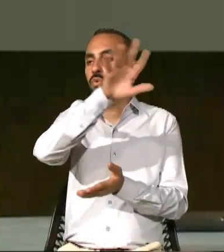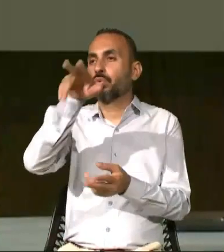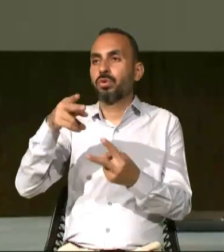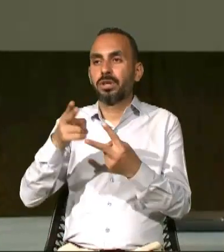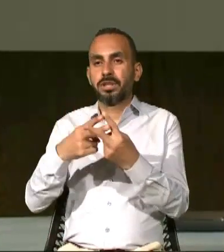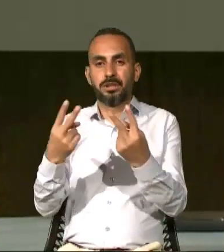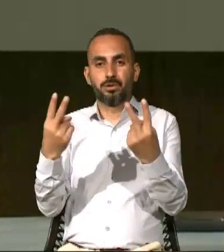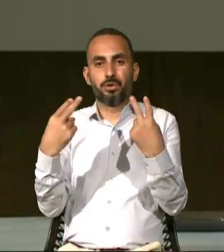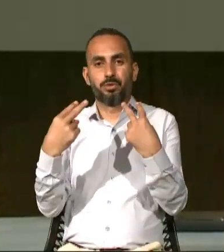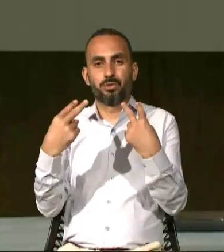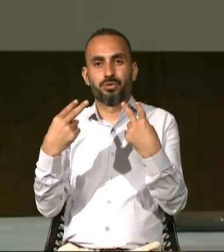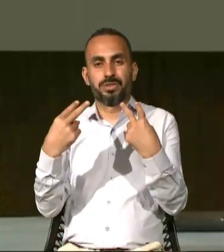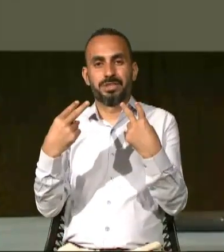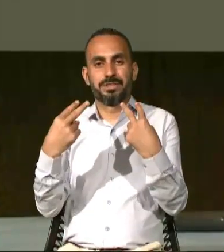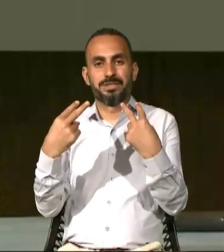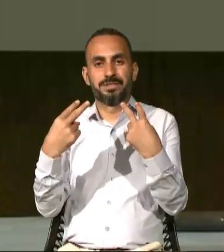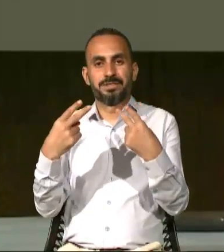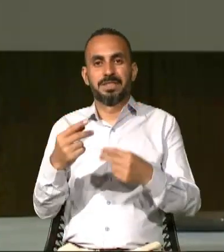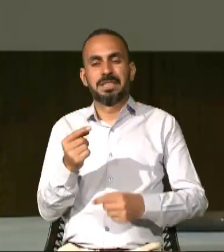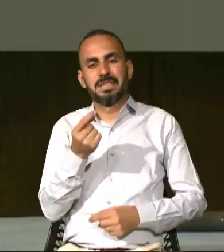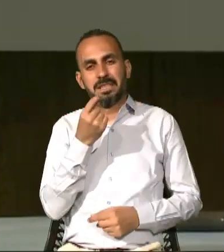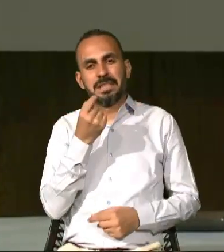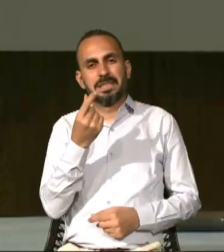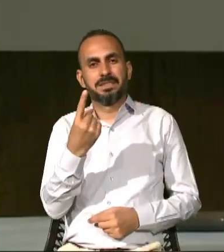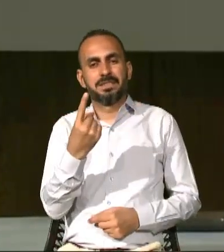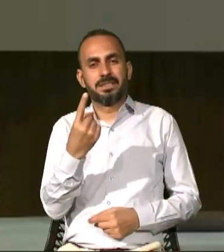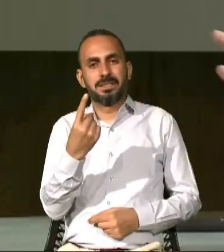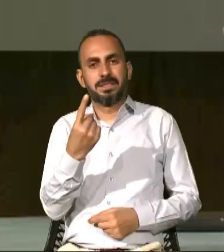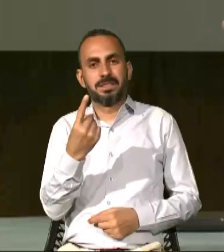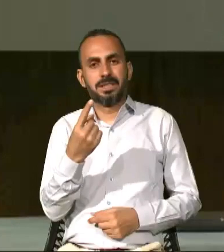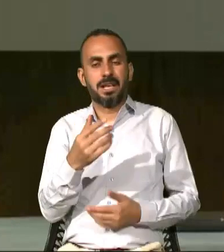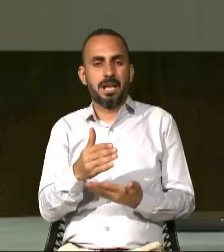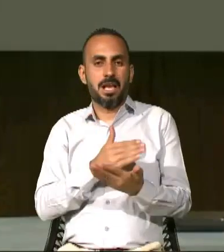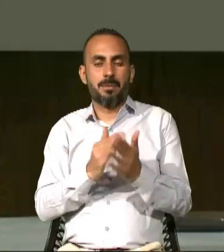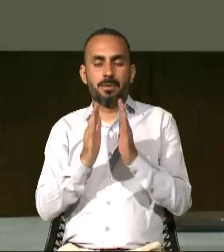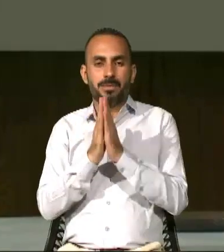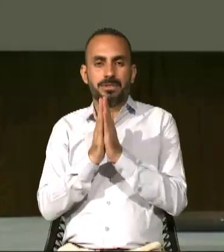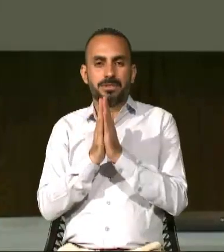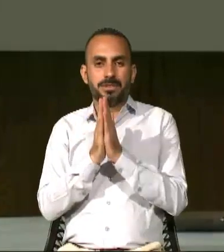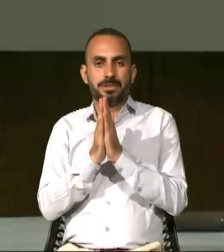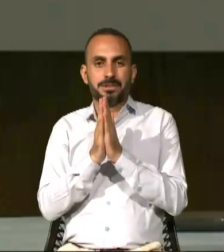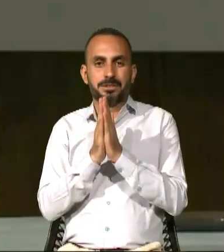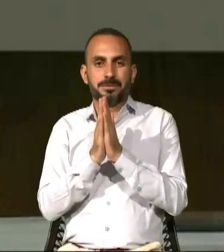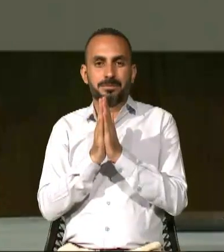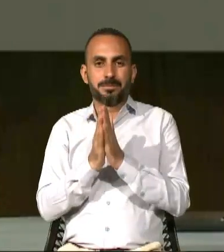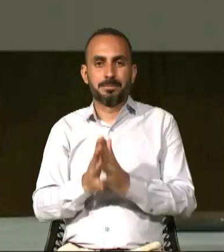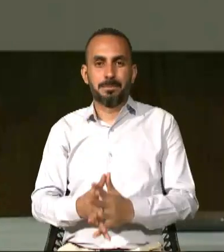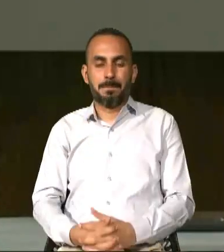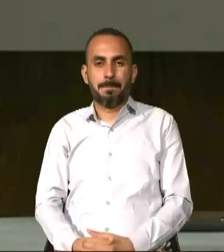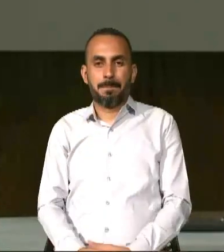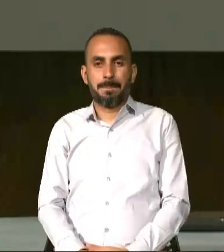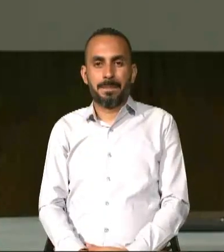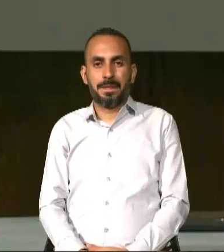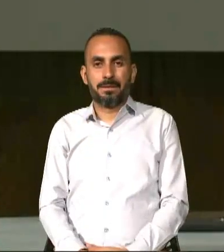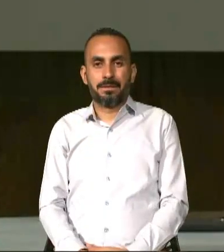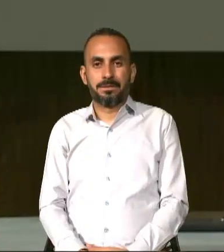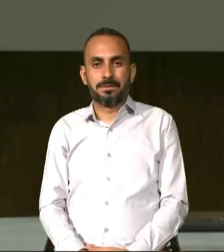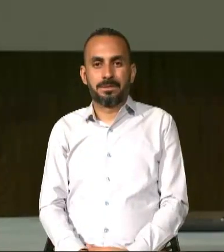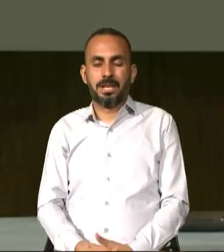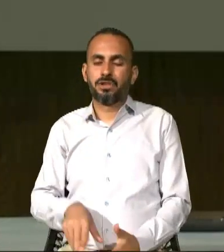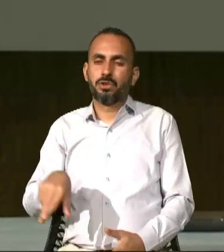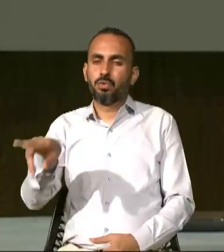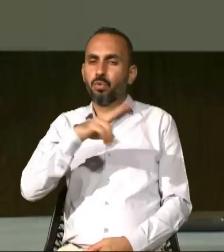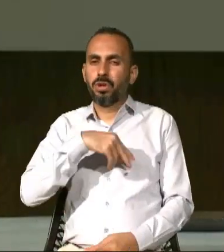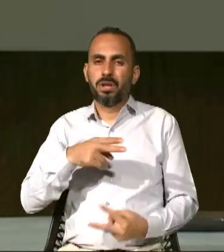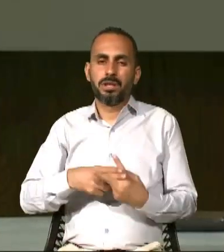الكاميرا بتاعتك تاخد لك كده دقيقه كده قبل ما نصلي مع الناس عشان الحاله الذعر اللي هم فيها دي.